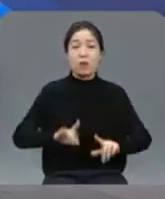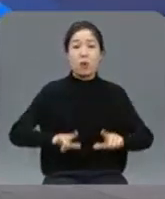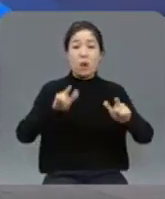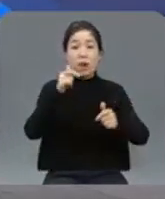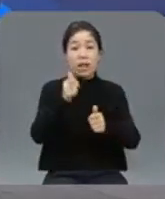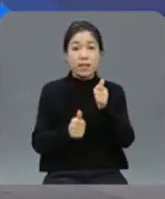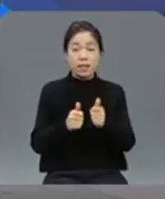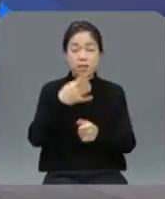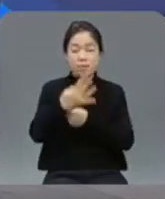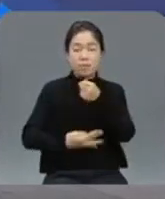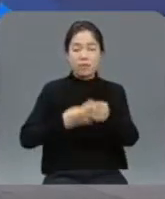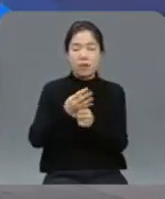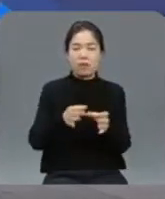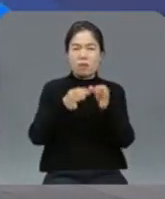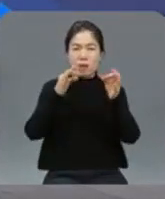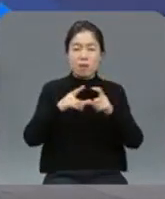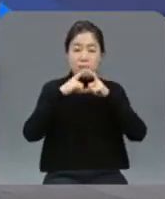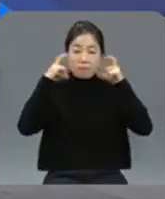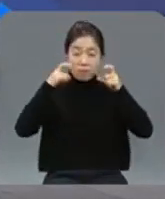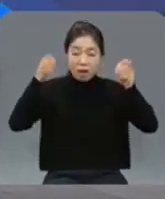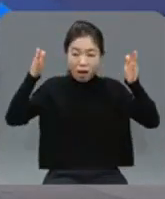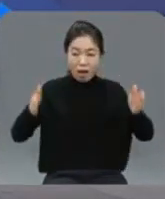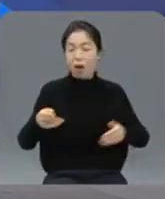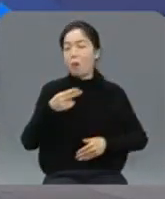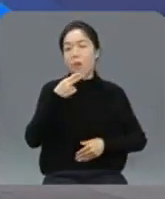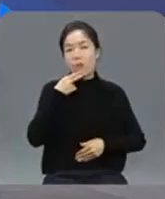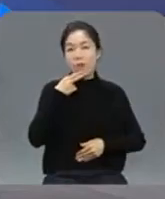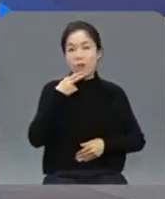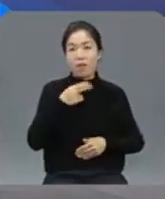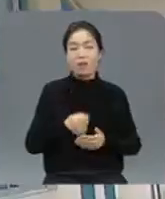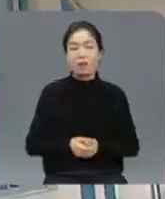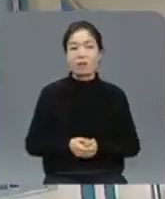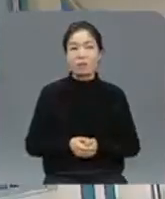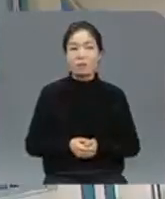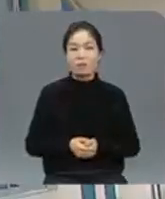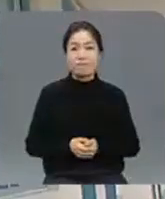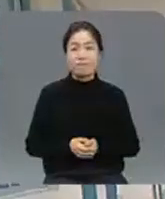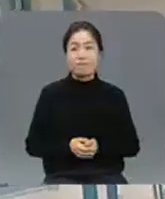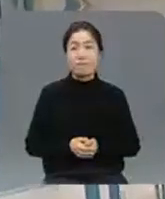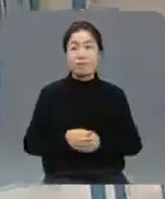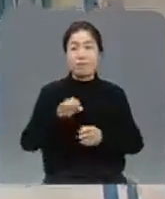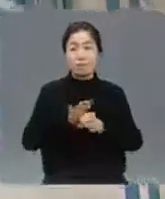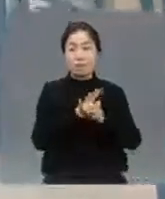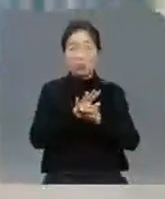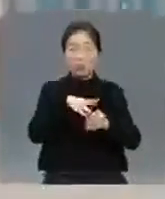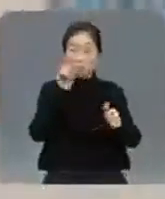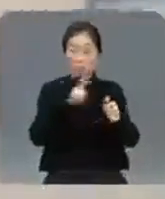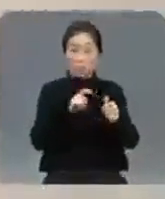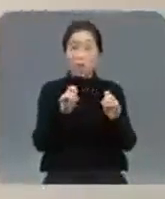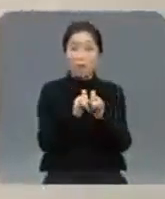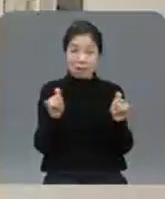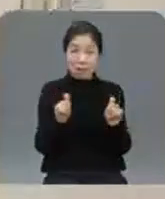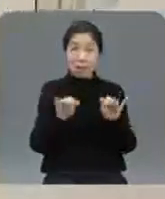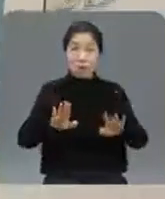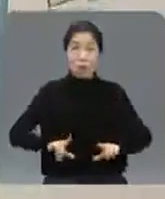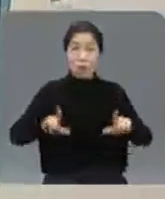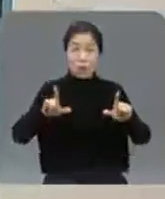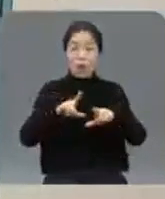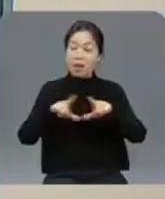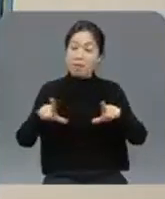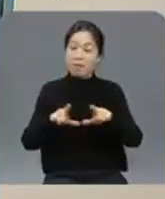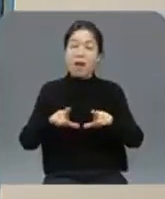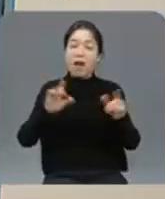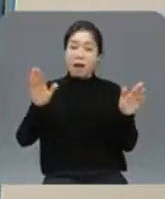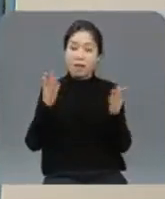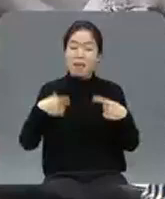수능은 4년 만에 마스크와 칸막이 없이 치러질 전망입니다 또 코로나 19 확진자도 올해는 일반 수험생과